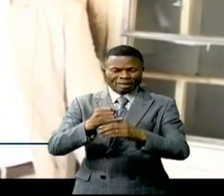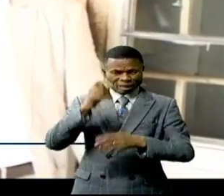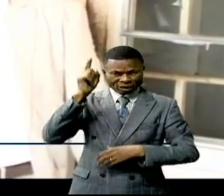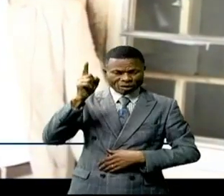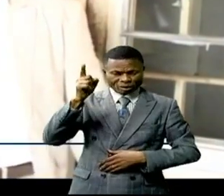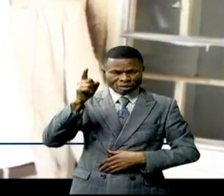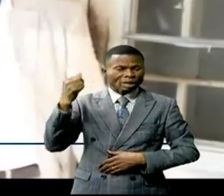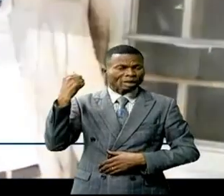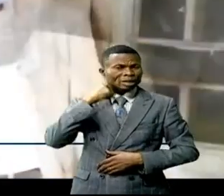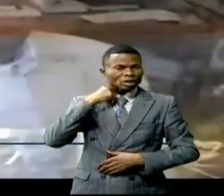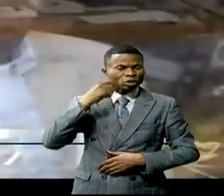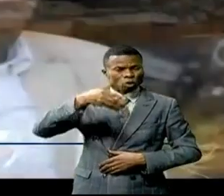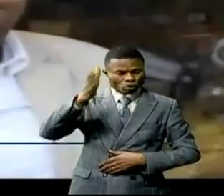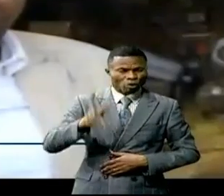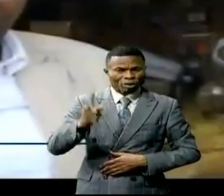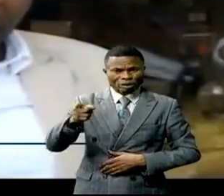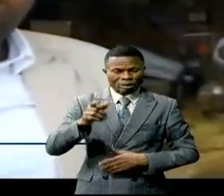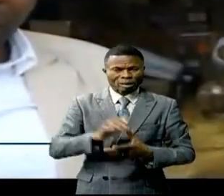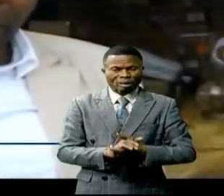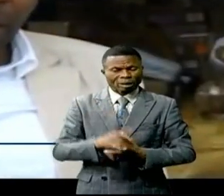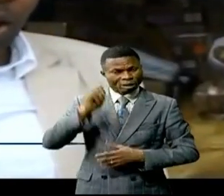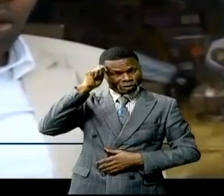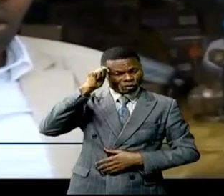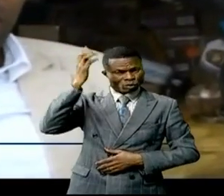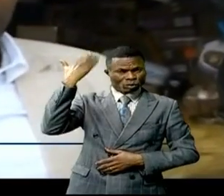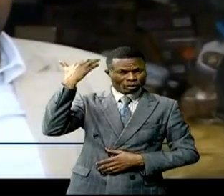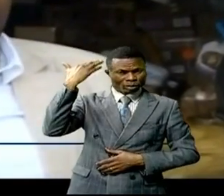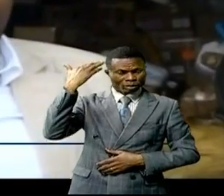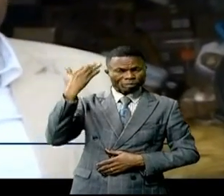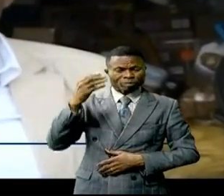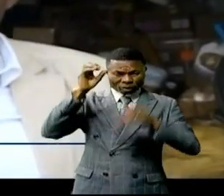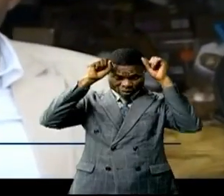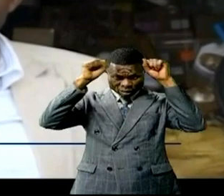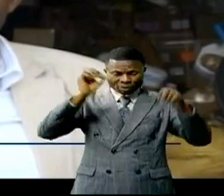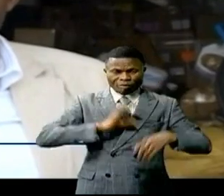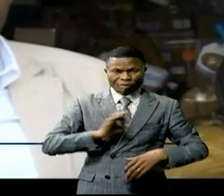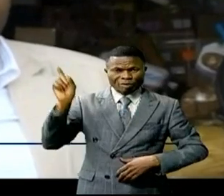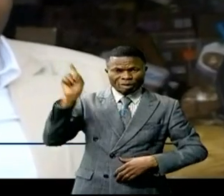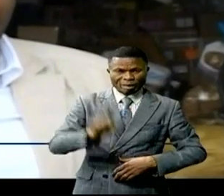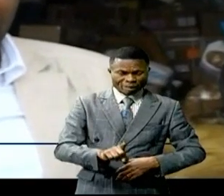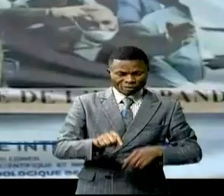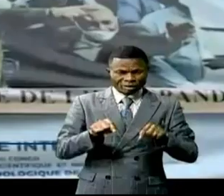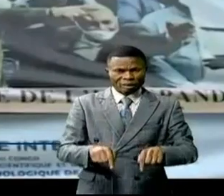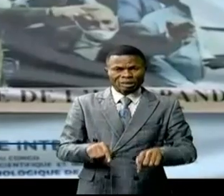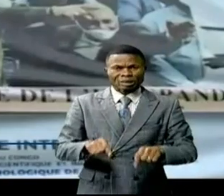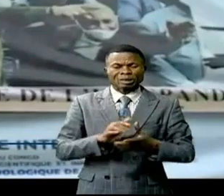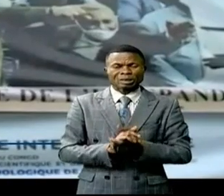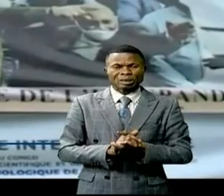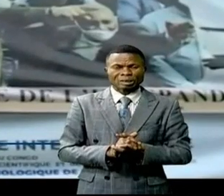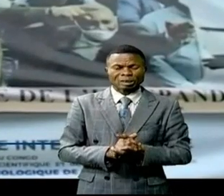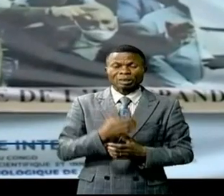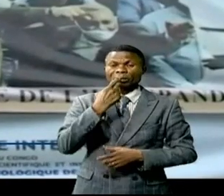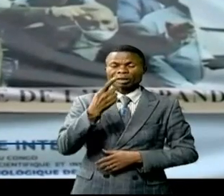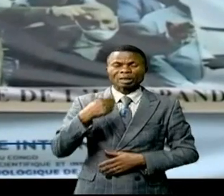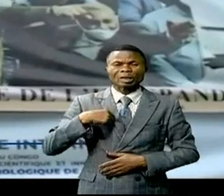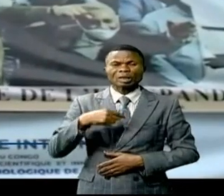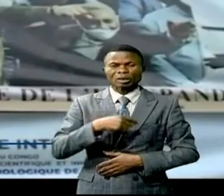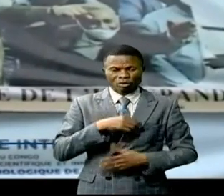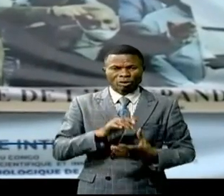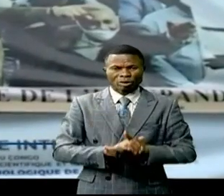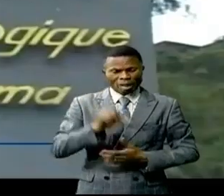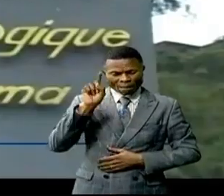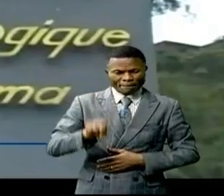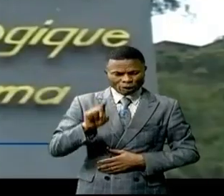Muyindo, DG de l'OVG. Si vous vous rappelez très bien, lorsque le chef d'État était passé ici, il nous avait dit qu'il veut à ce